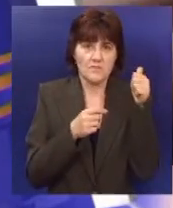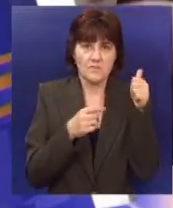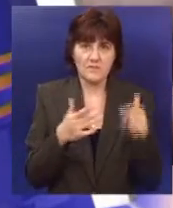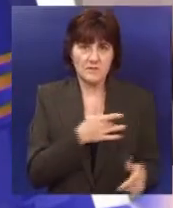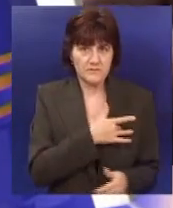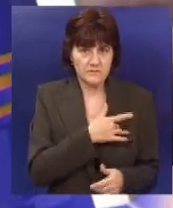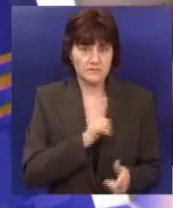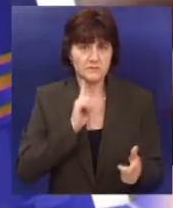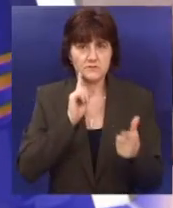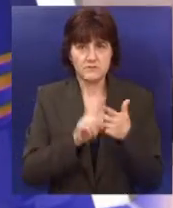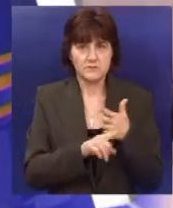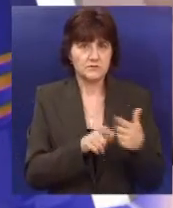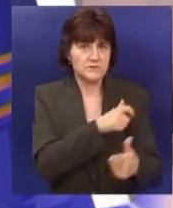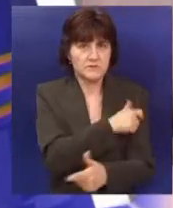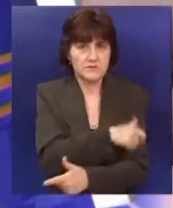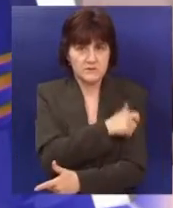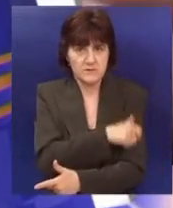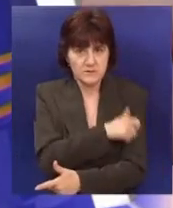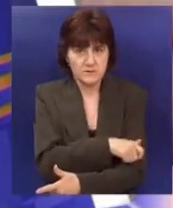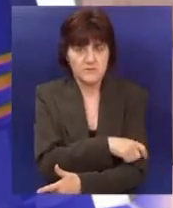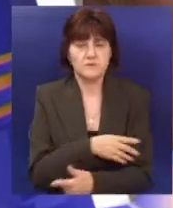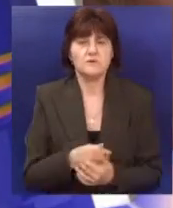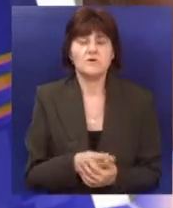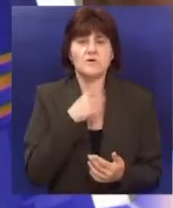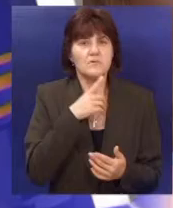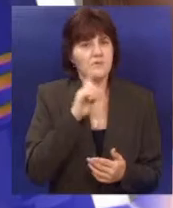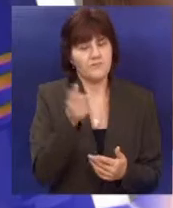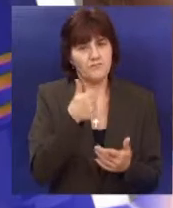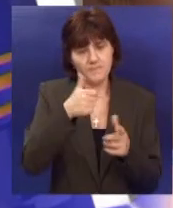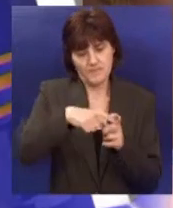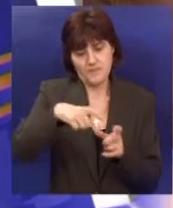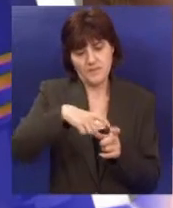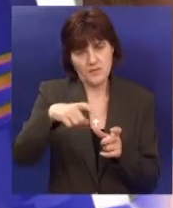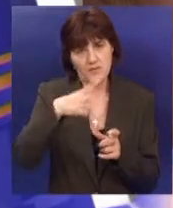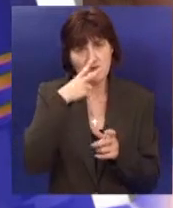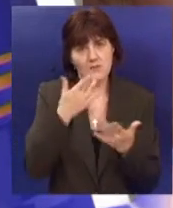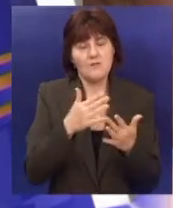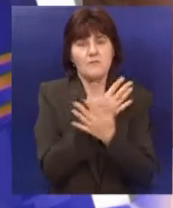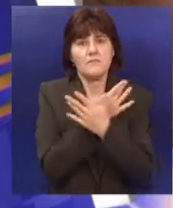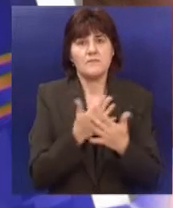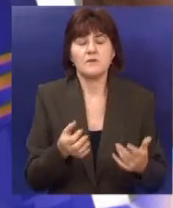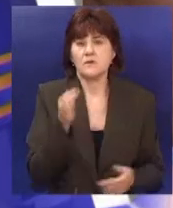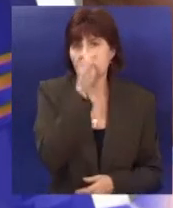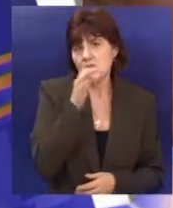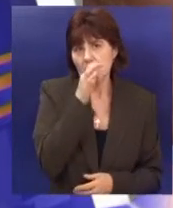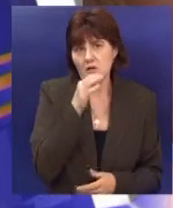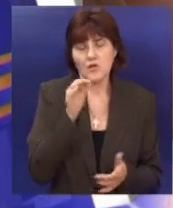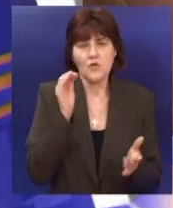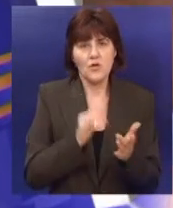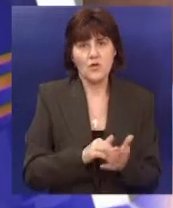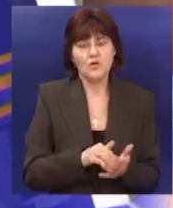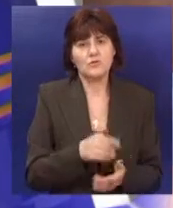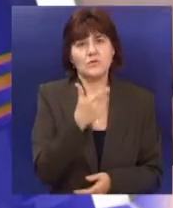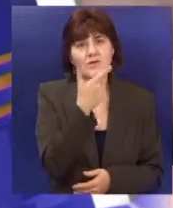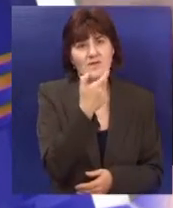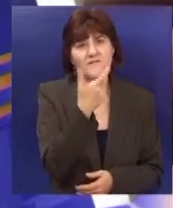toga nervoza. Po podacima ove ustanove, u protekloj godini Subotičanima je na 1 000 000 recepata izdato preko 1 000 000 kutija lekova, uz